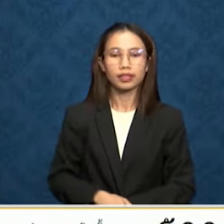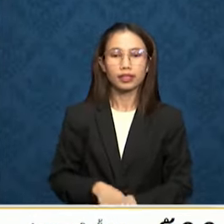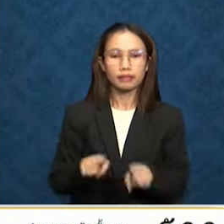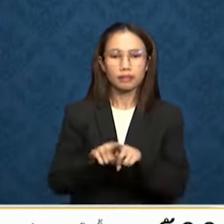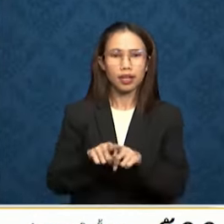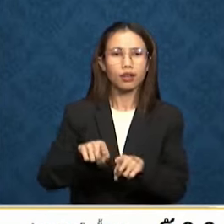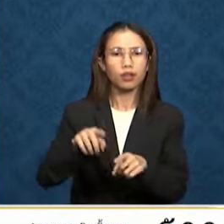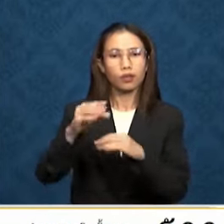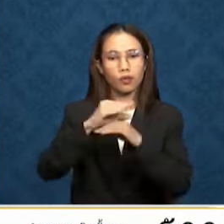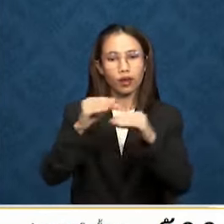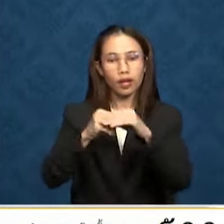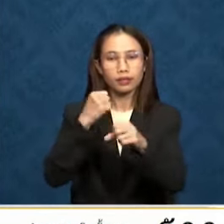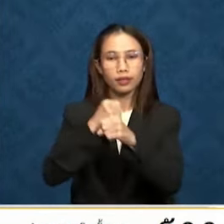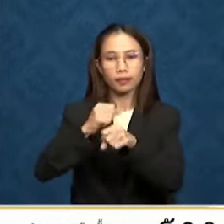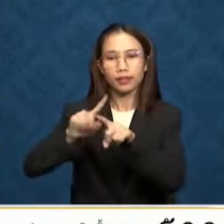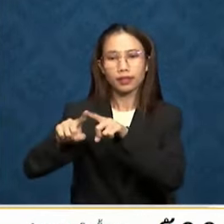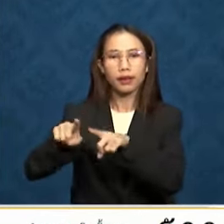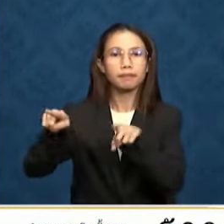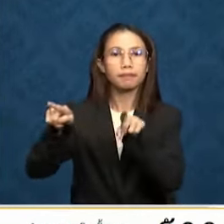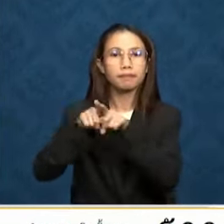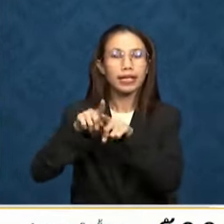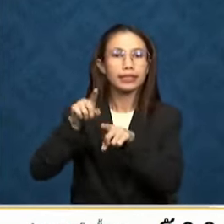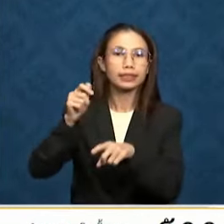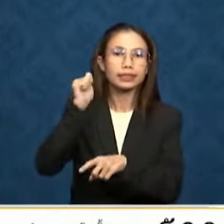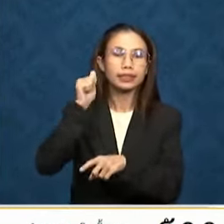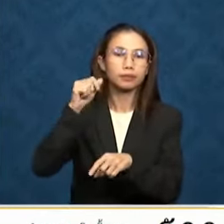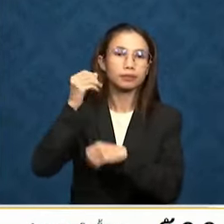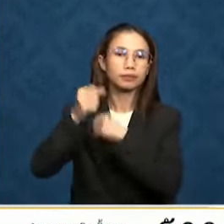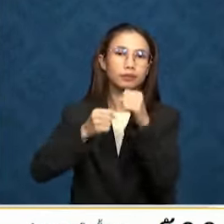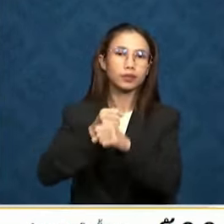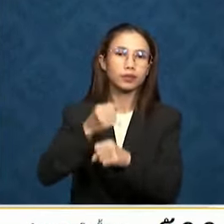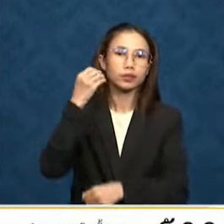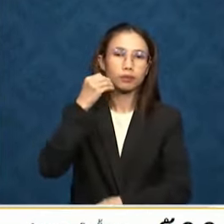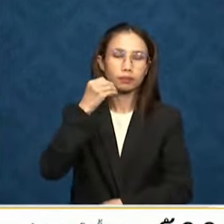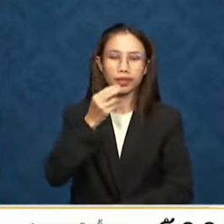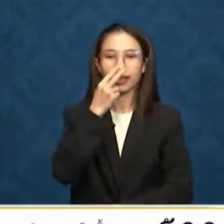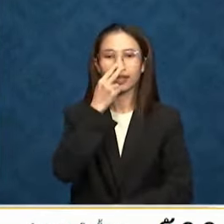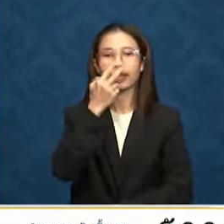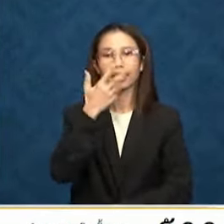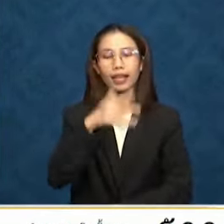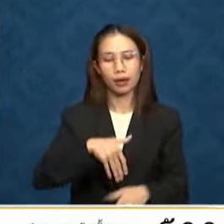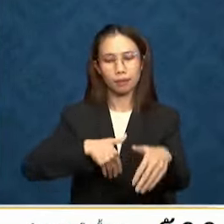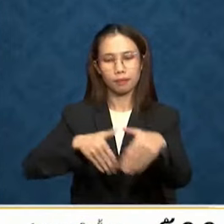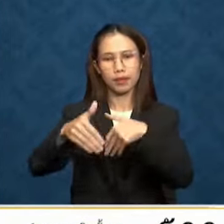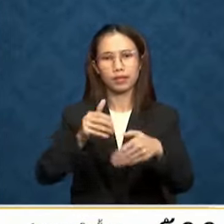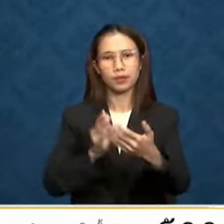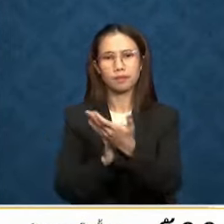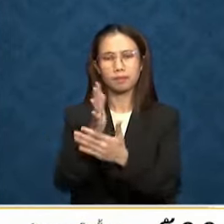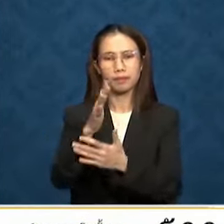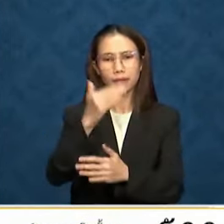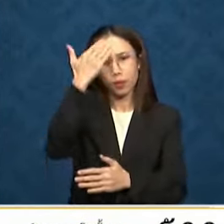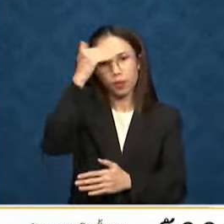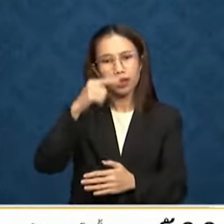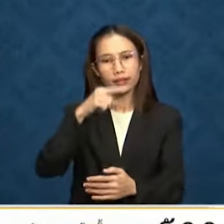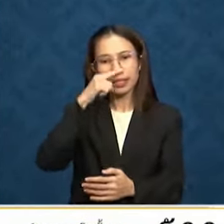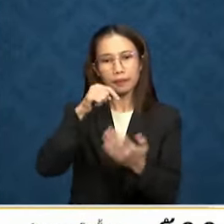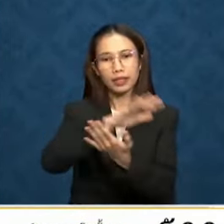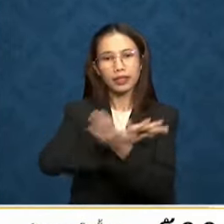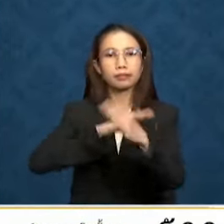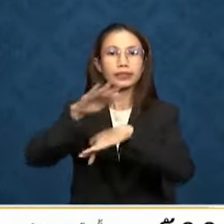แบบนี้ค่ะท่านประธานแล้วมันก็พิสูจน์ให้ประชาชนทุกคนได้เห็นแล้วมันไม่เวิร์คเพราะมันไม่พาประเทศไทยเราไปไหนเลย